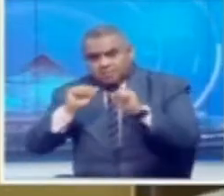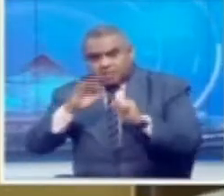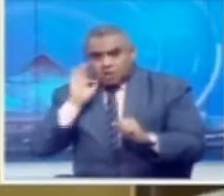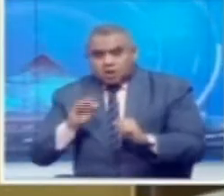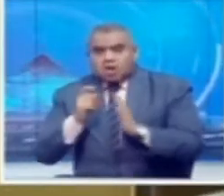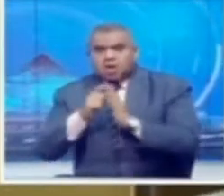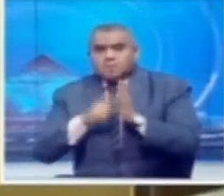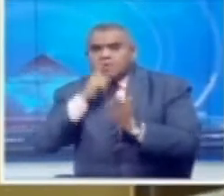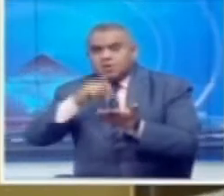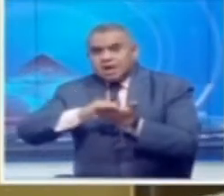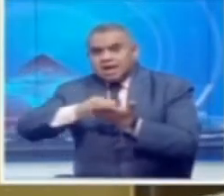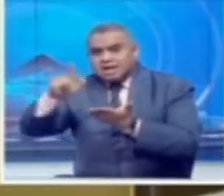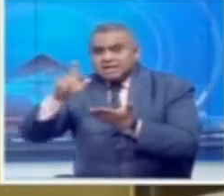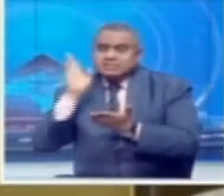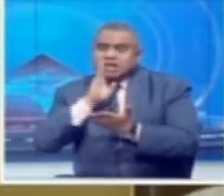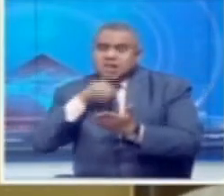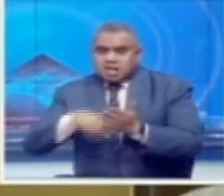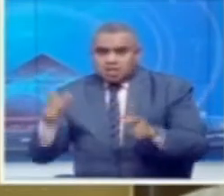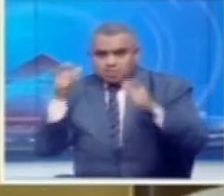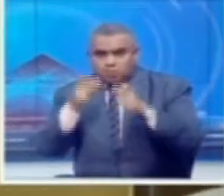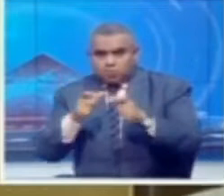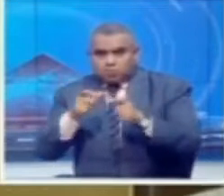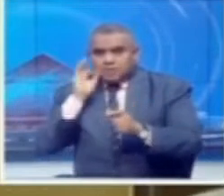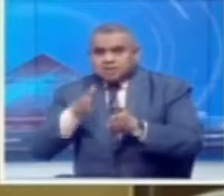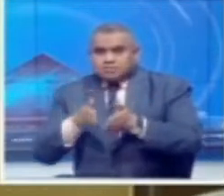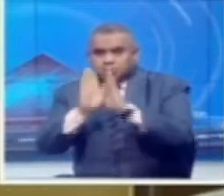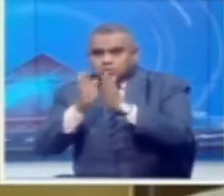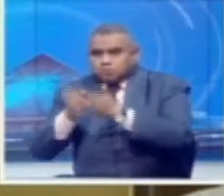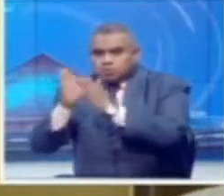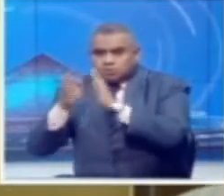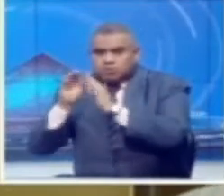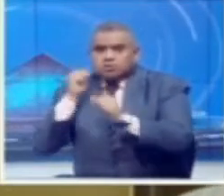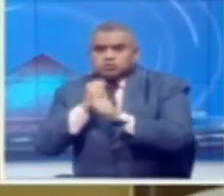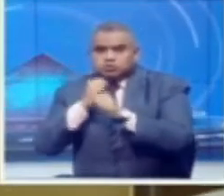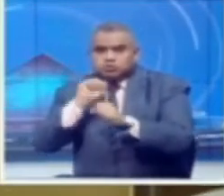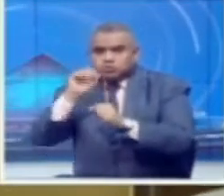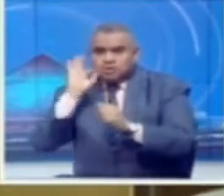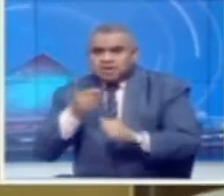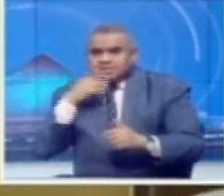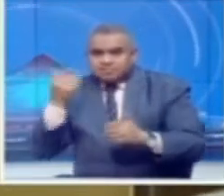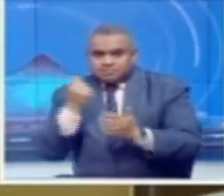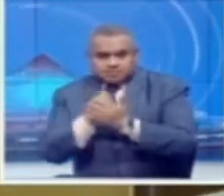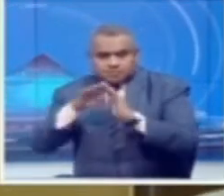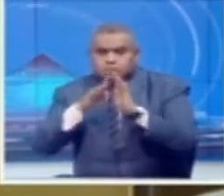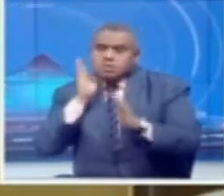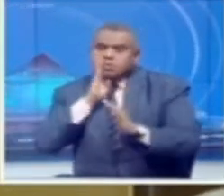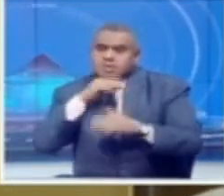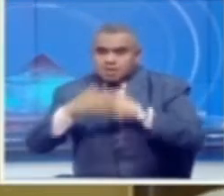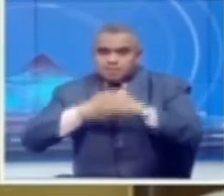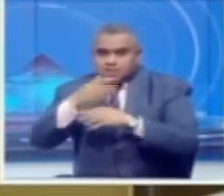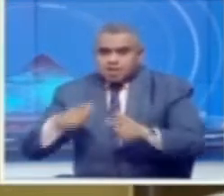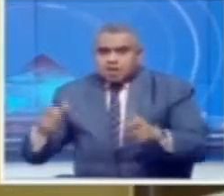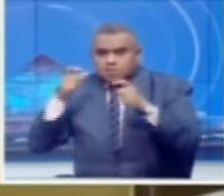في رساله موجهه كويسه جدا من المؤتمر في كل تخصص ايه هي زي ما بيقولوا الكبسوله اللي الدكتور ممكن ياخدها بعد ما يطلع من